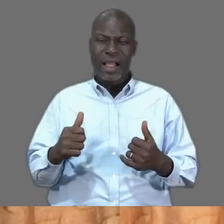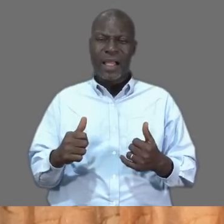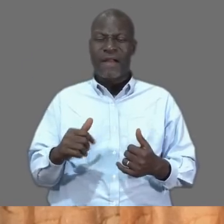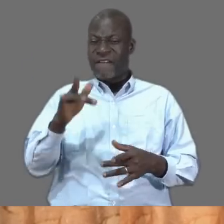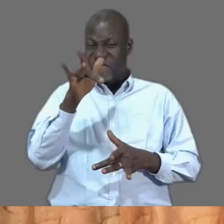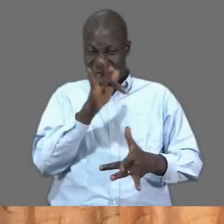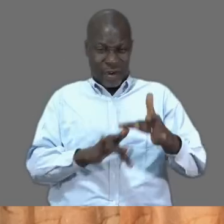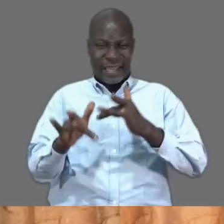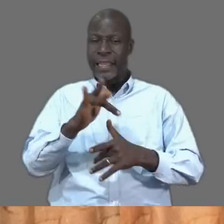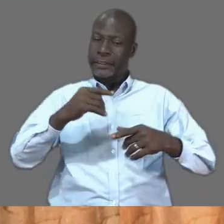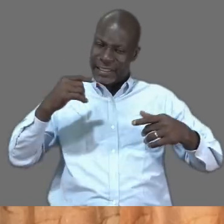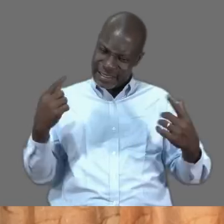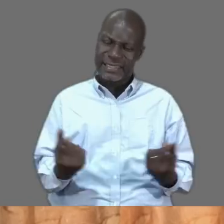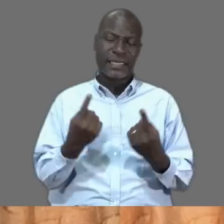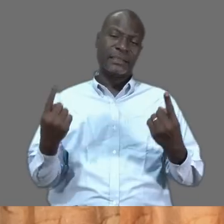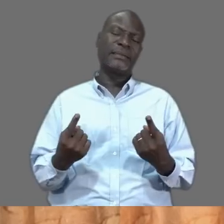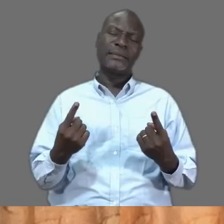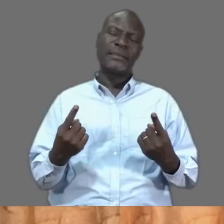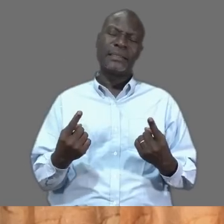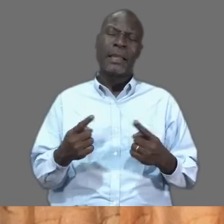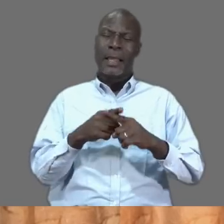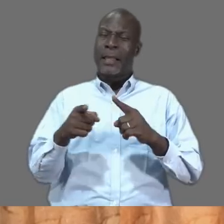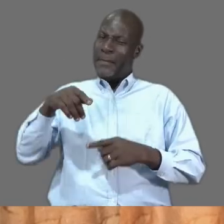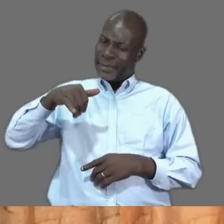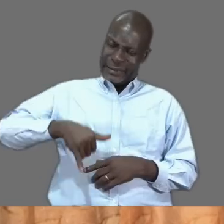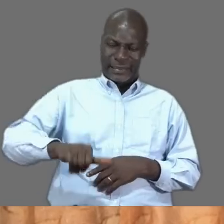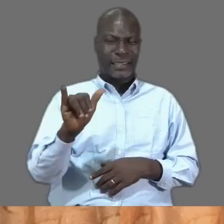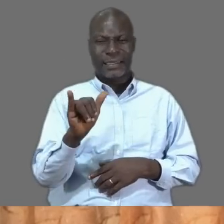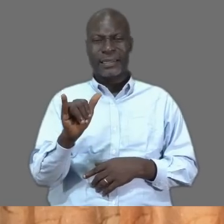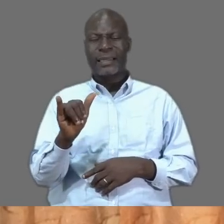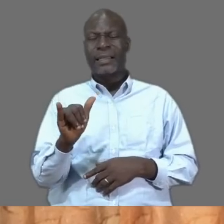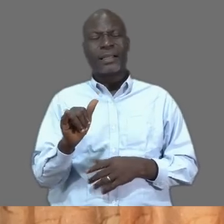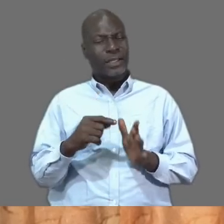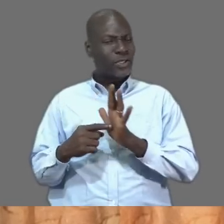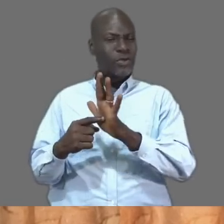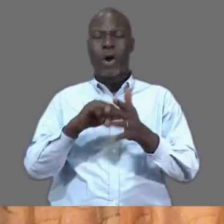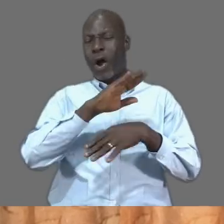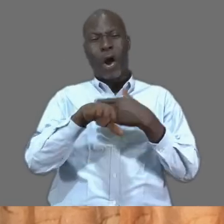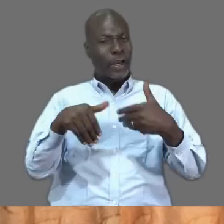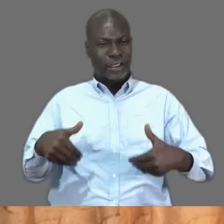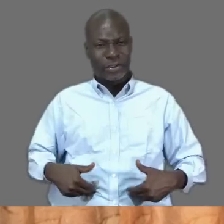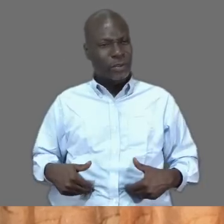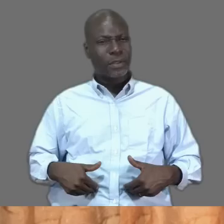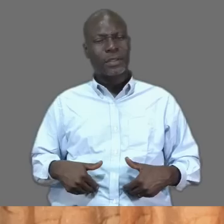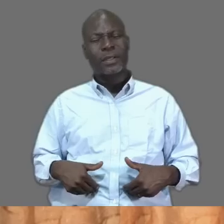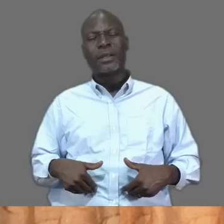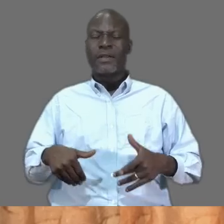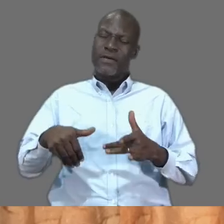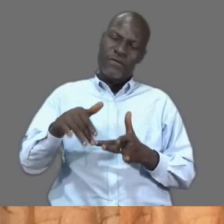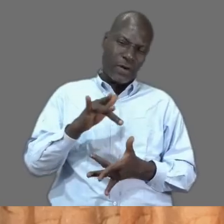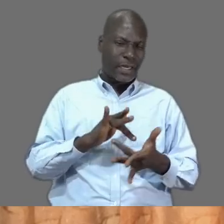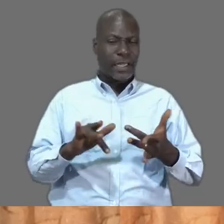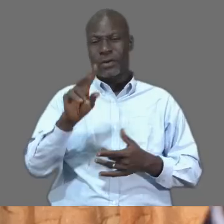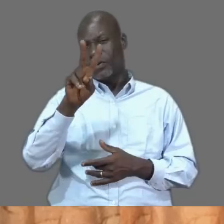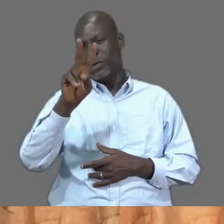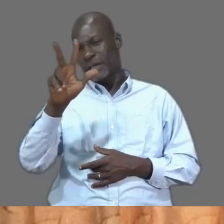amu ye bone ewo nyankopon anim nanso so eda bi pefe se maba wa aba no otwe empra woni memba